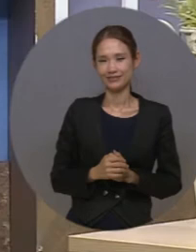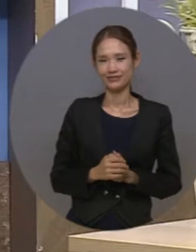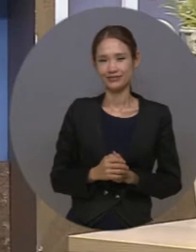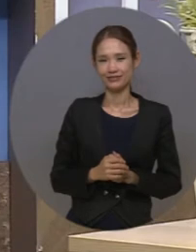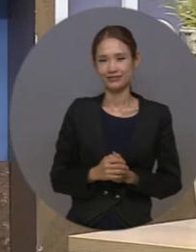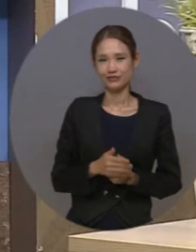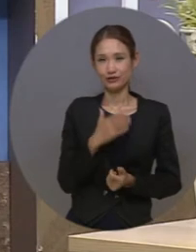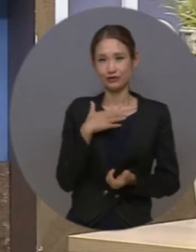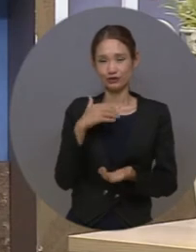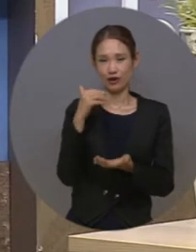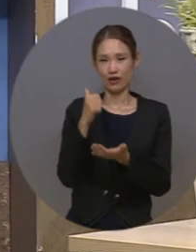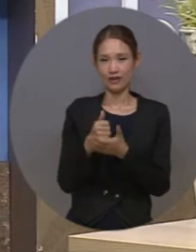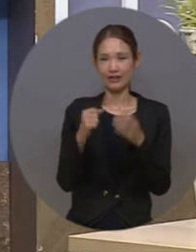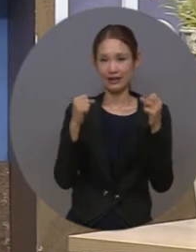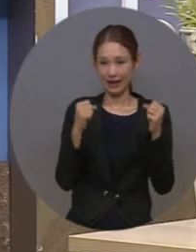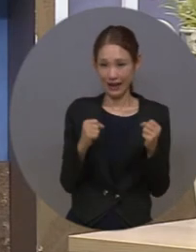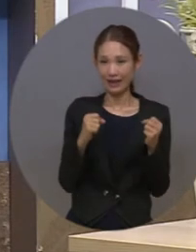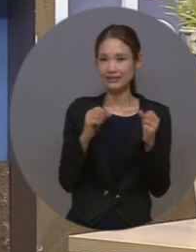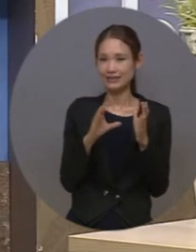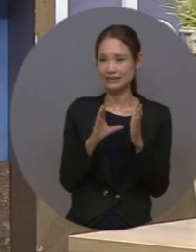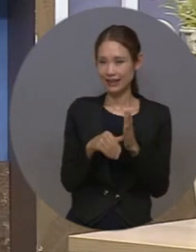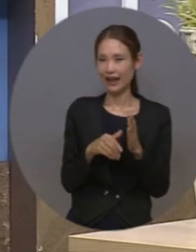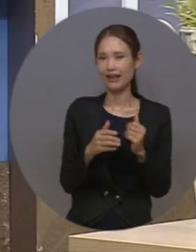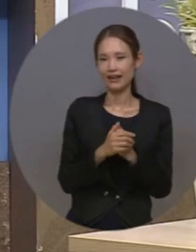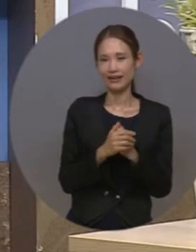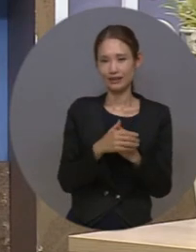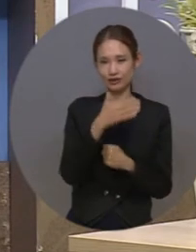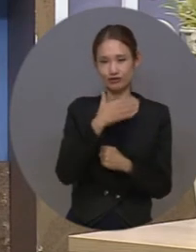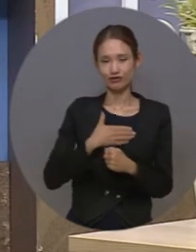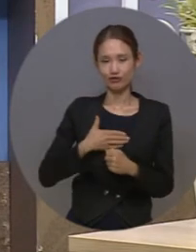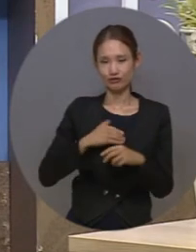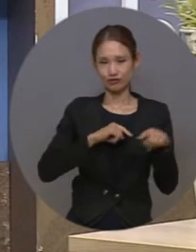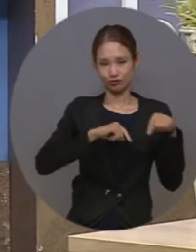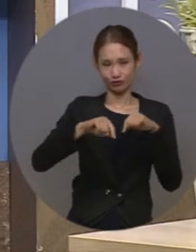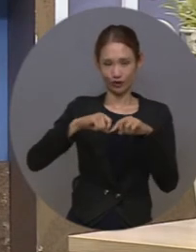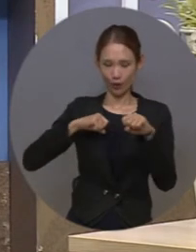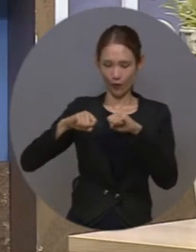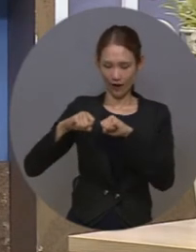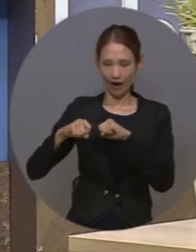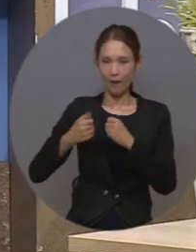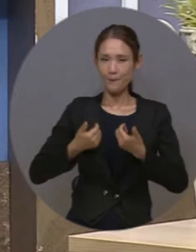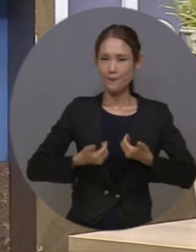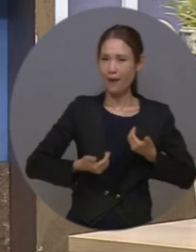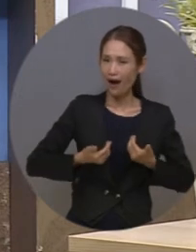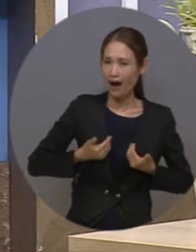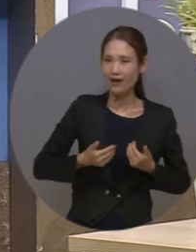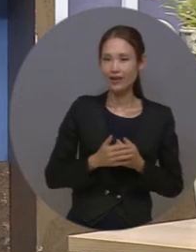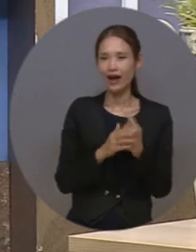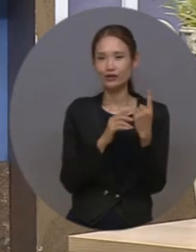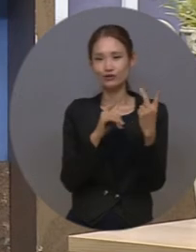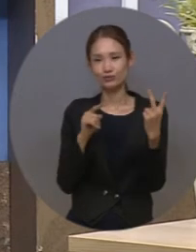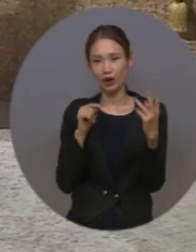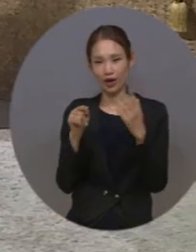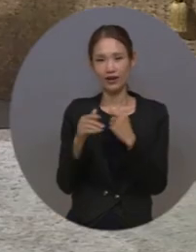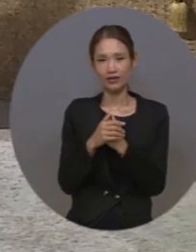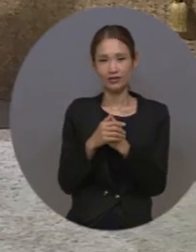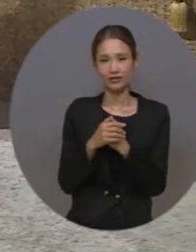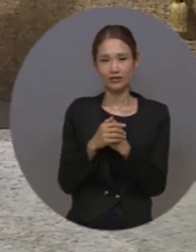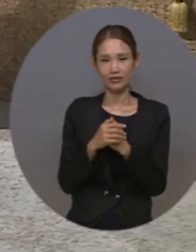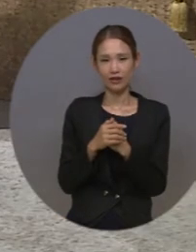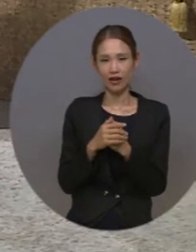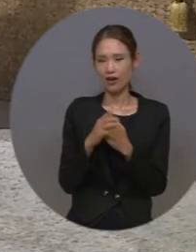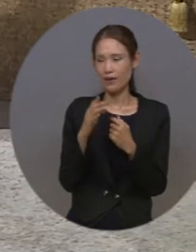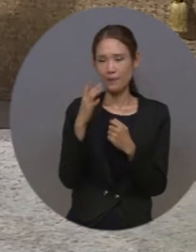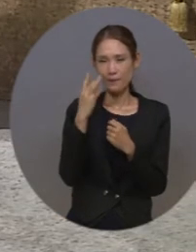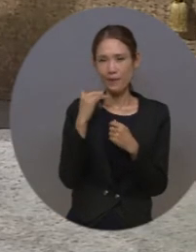그러면 구청장님으로 계실 때 굉장히 이런 구정 활동을 하실 때 바쁘셨을 텐데도 한두 번 나가시는 게 아니라 저는 거의 빠지지